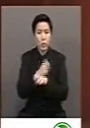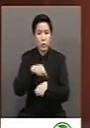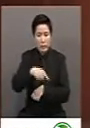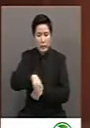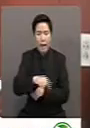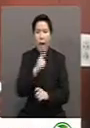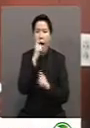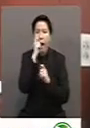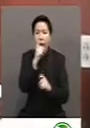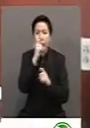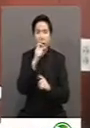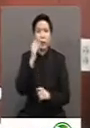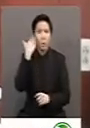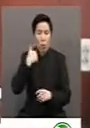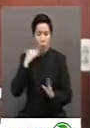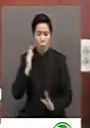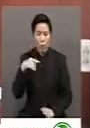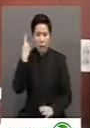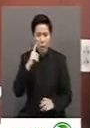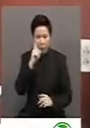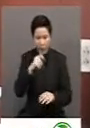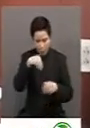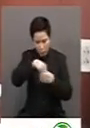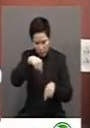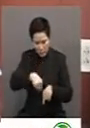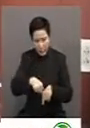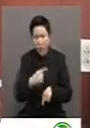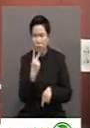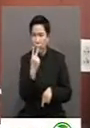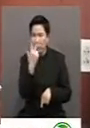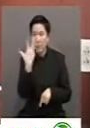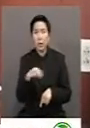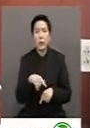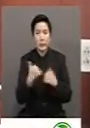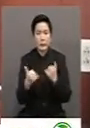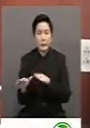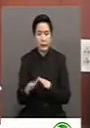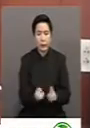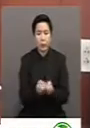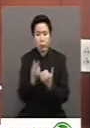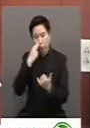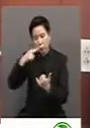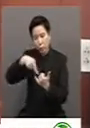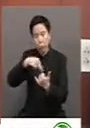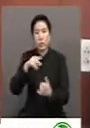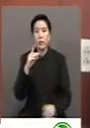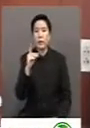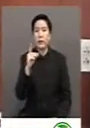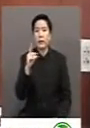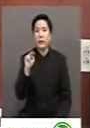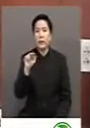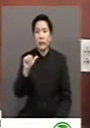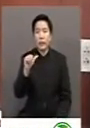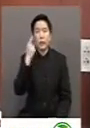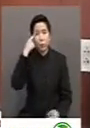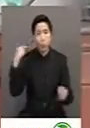เป็นจุดอันตรายเคยมีนักท่องเที่ยวเสียชีวิตมาแล้ว 2-3 รายตอนนี้เตรียมนำส่งตรวจพิสูจน์ DNA นะคะว่าตรง